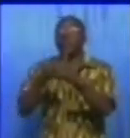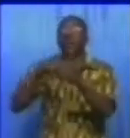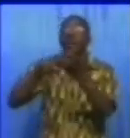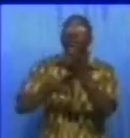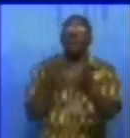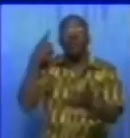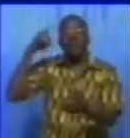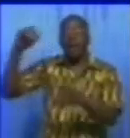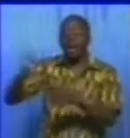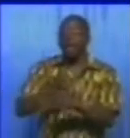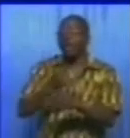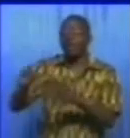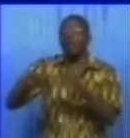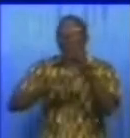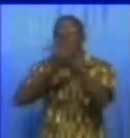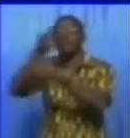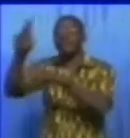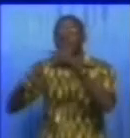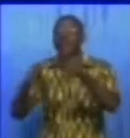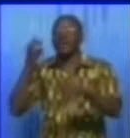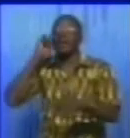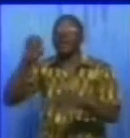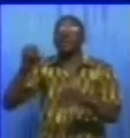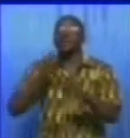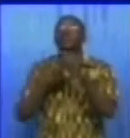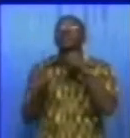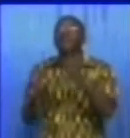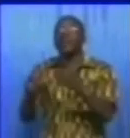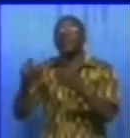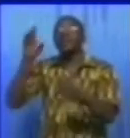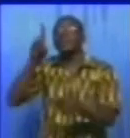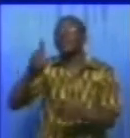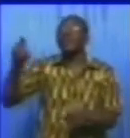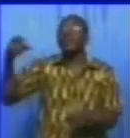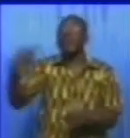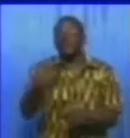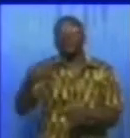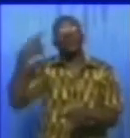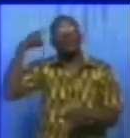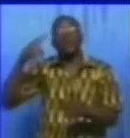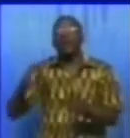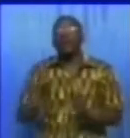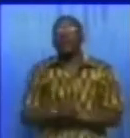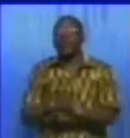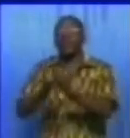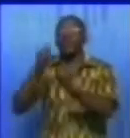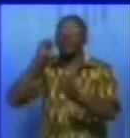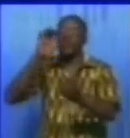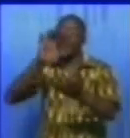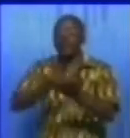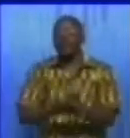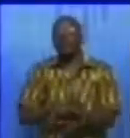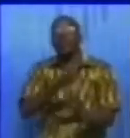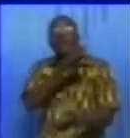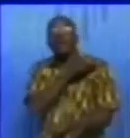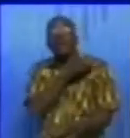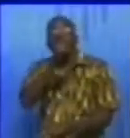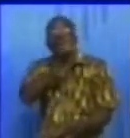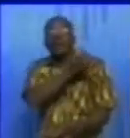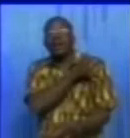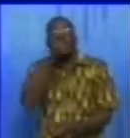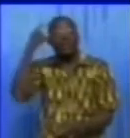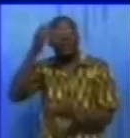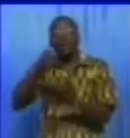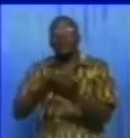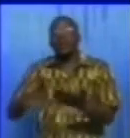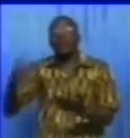la série Affaires publiques, elles ont apprécié que DG Pousbila, en compagnie de son épouse Alima Disco et quelques-uns des